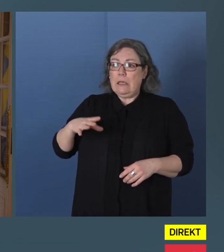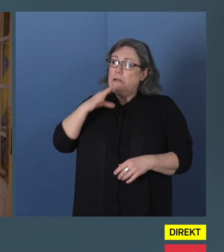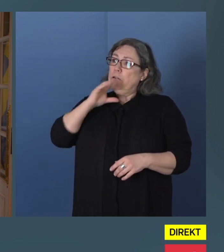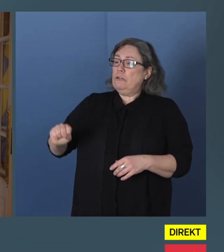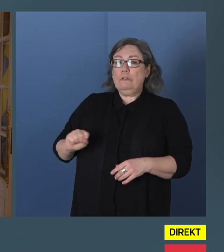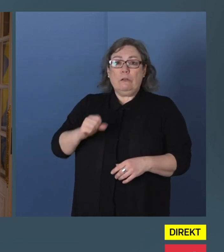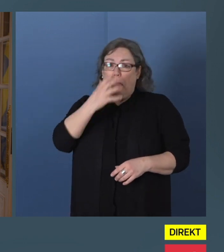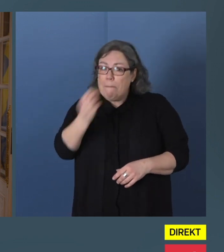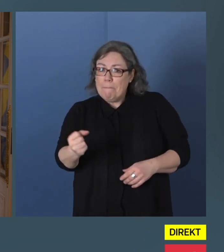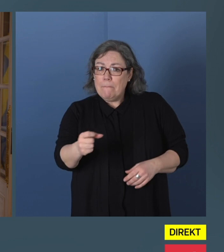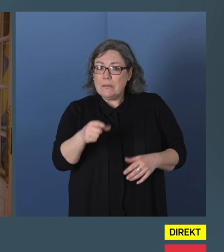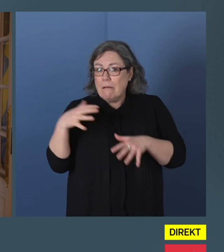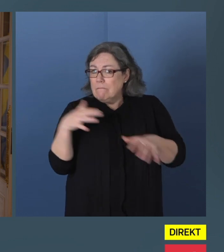vedergällning?